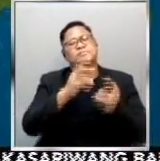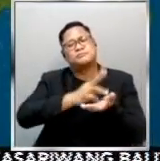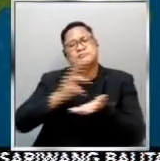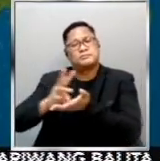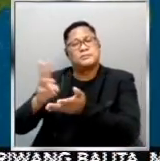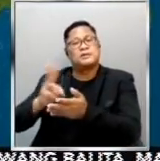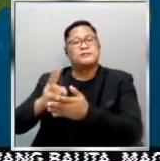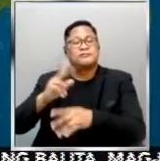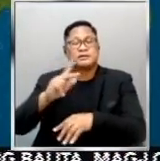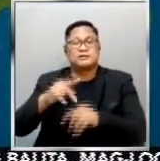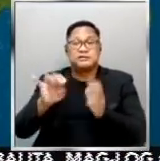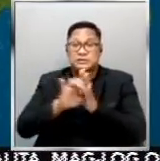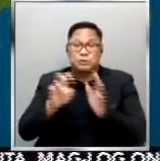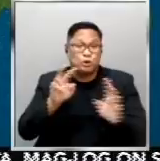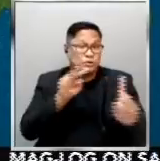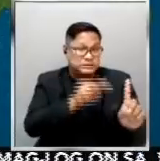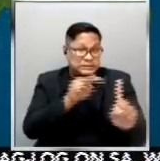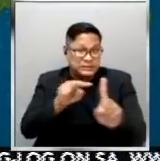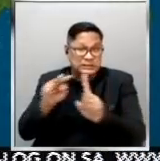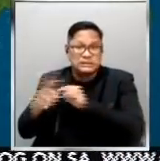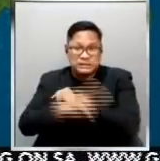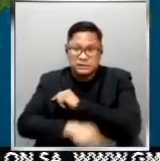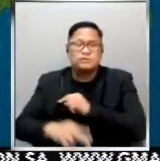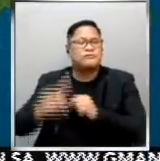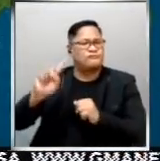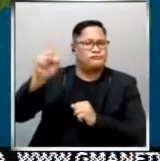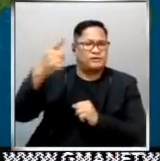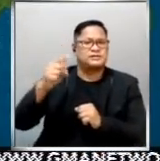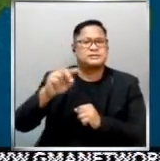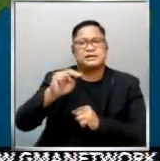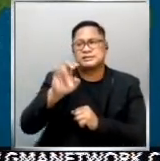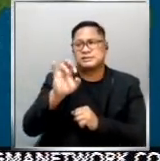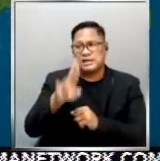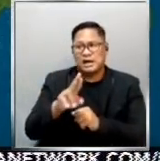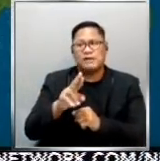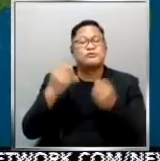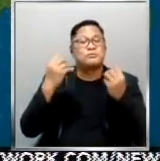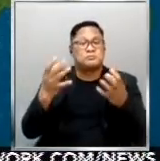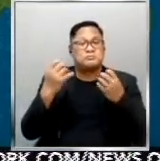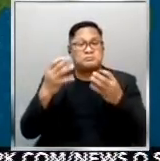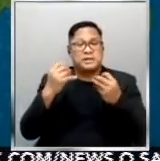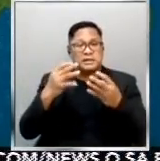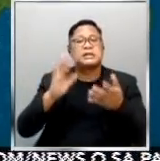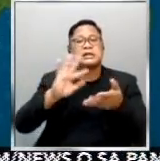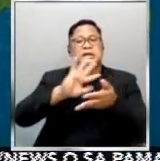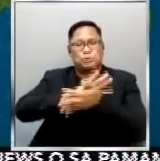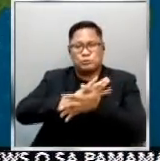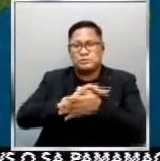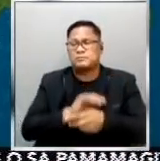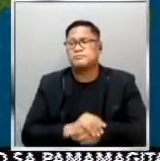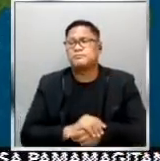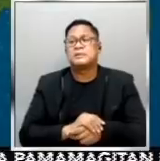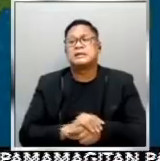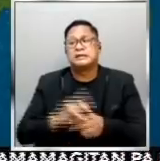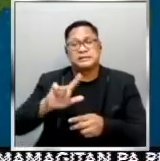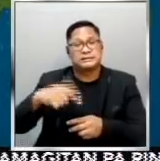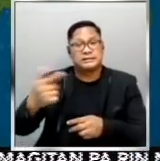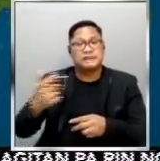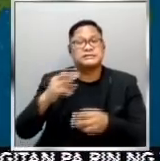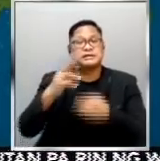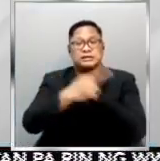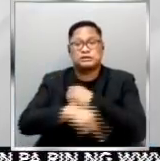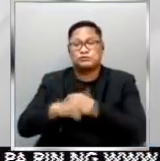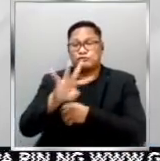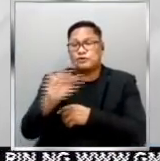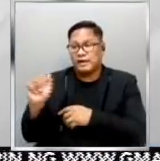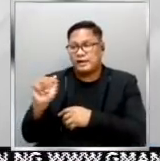region, number 1 pa rin ang NCR sa pinakamaraming kaso sa buong Pilipinas. Sinundan ng Calabarzon at ng Central